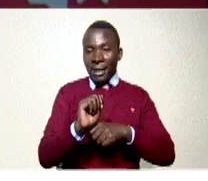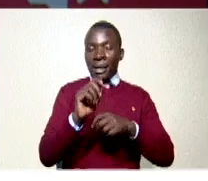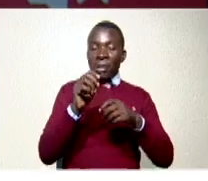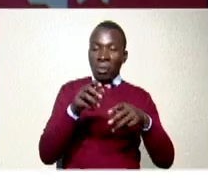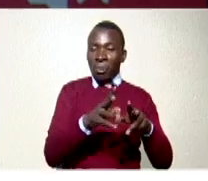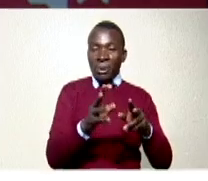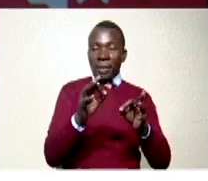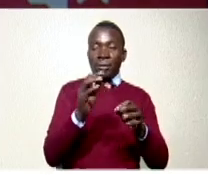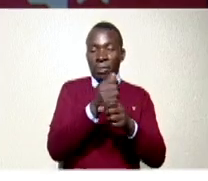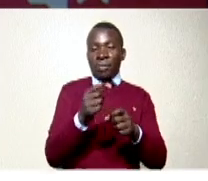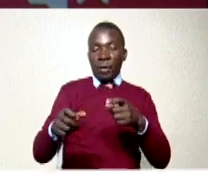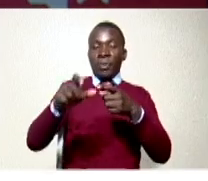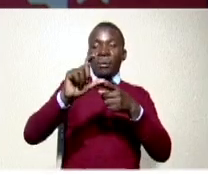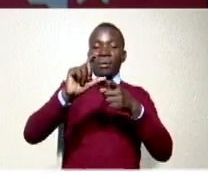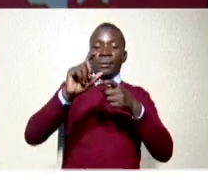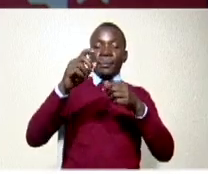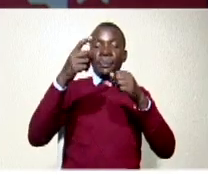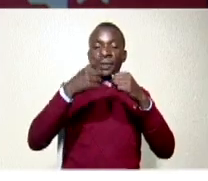ibyo bintu bikorwa byiyongereyeho